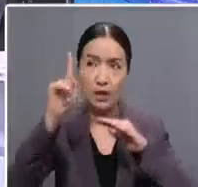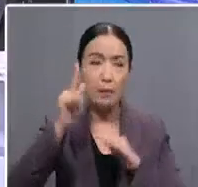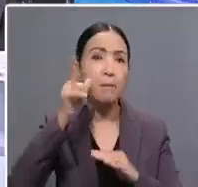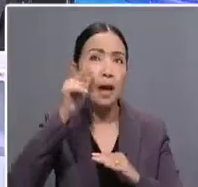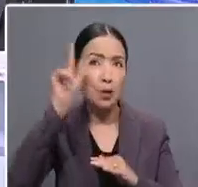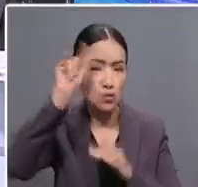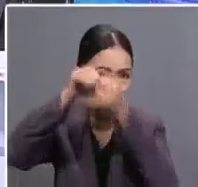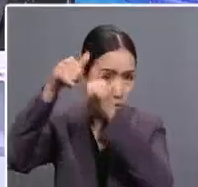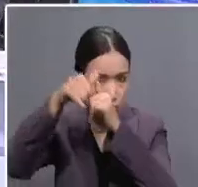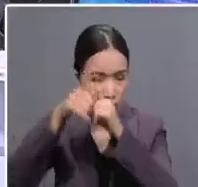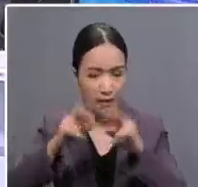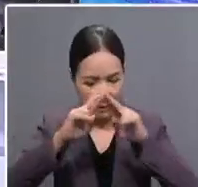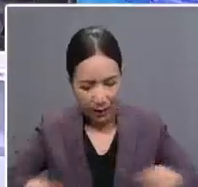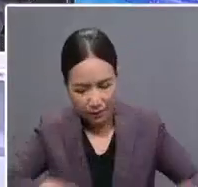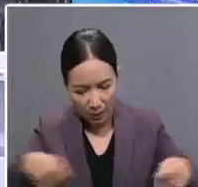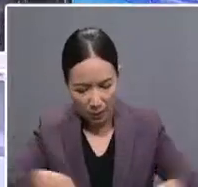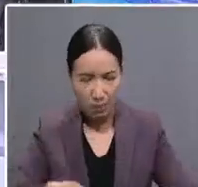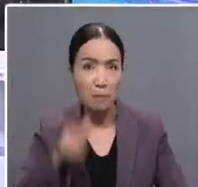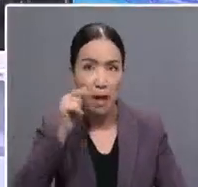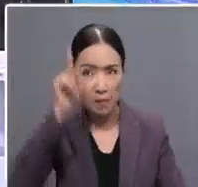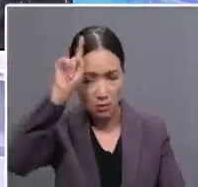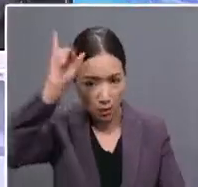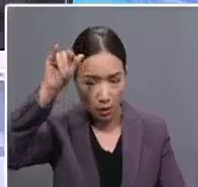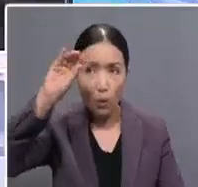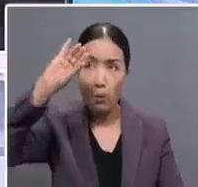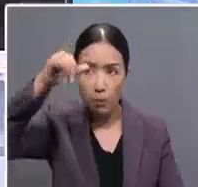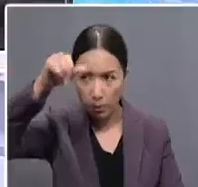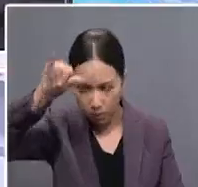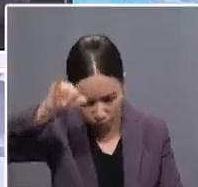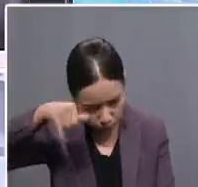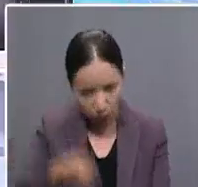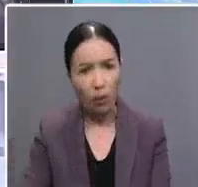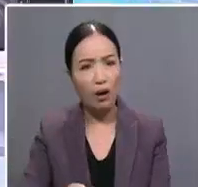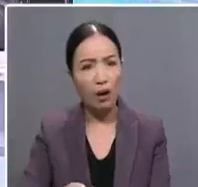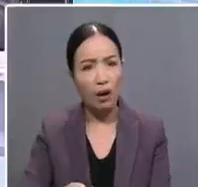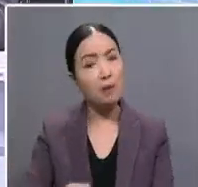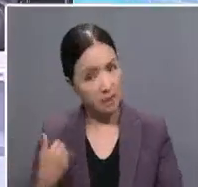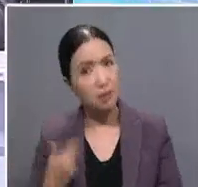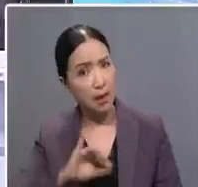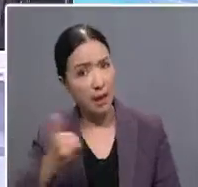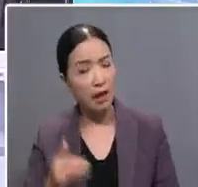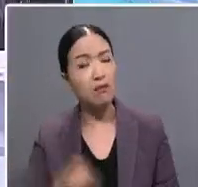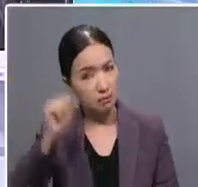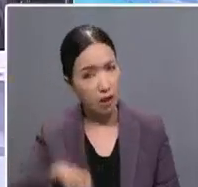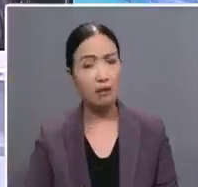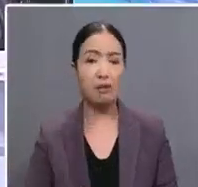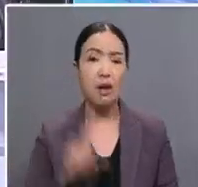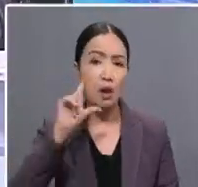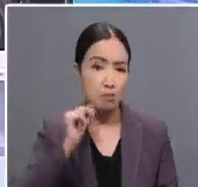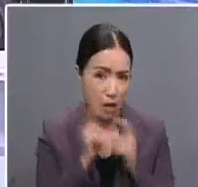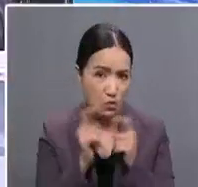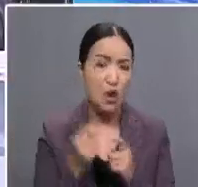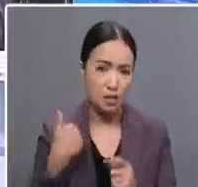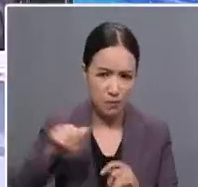ให้ร้านอาหารบางทีอาจจะต้องดูข้างบนข้างล่างบางทีมันก็พยายามพาลูกไปอะไรอ่ะ ไปซ่อนไปหา ไป